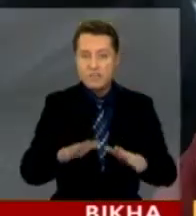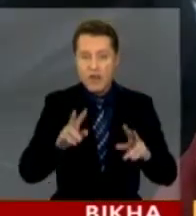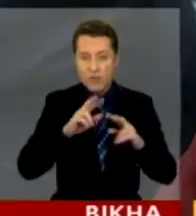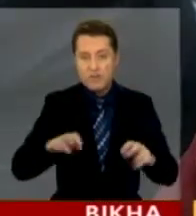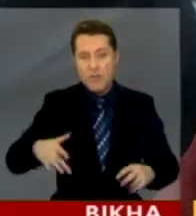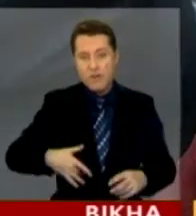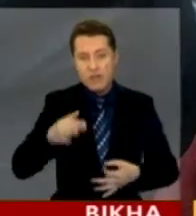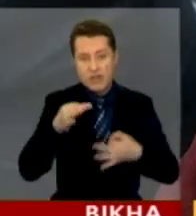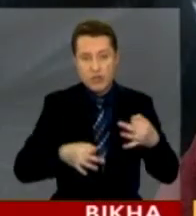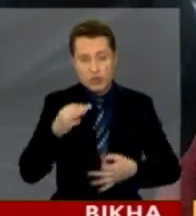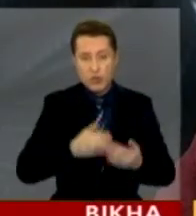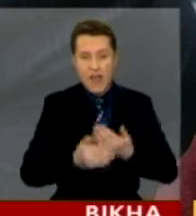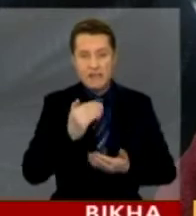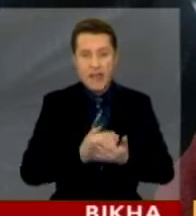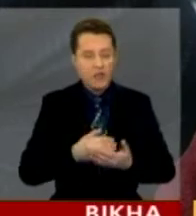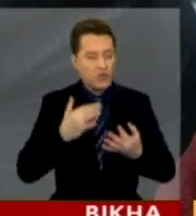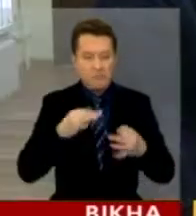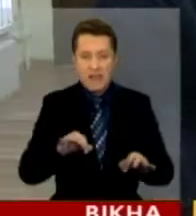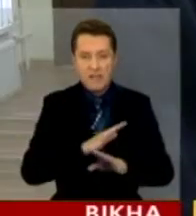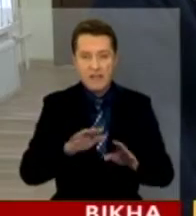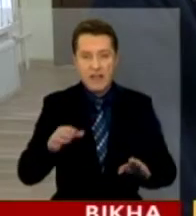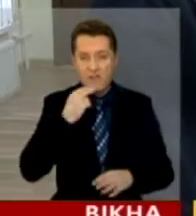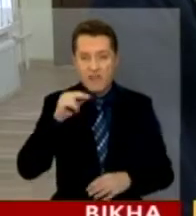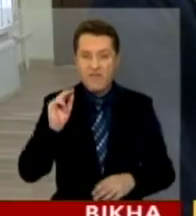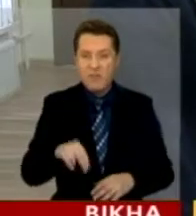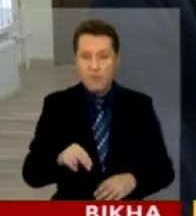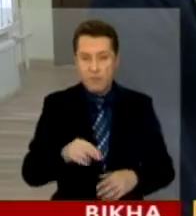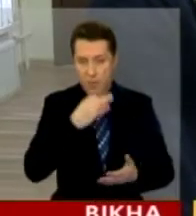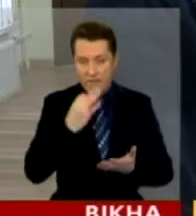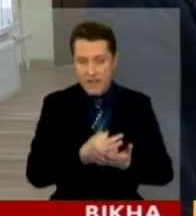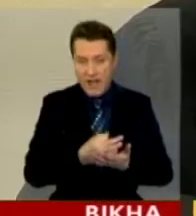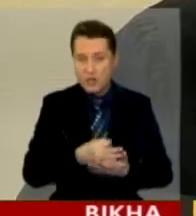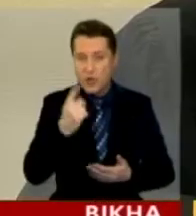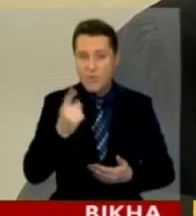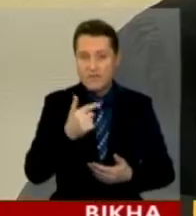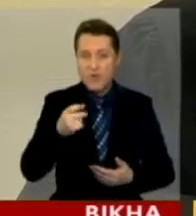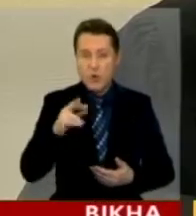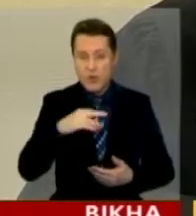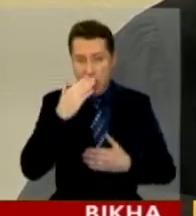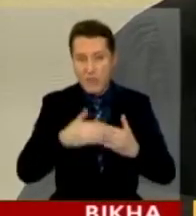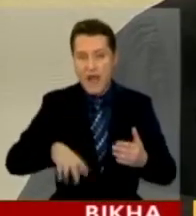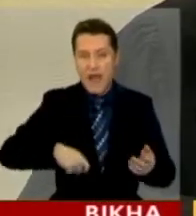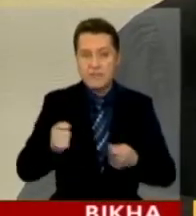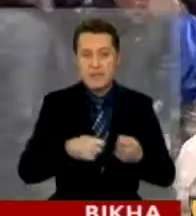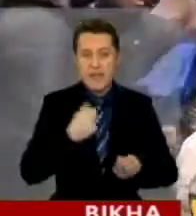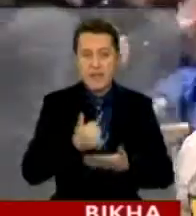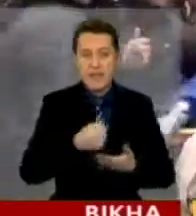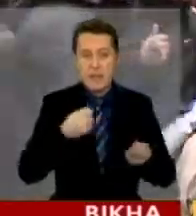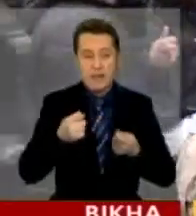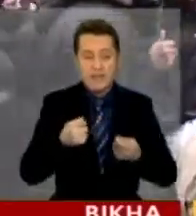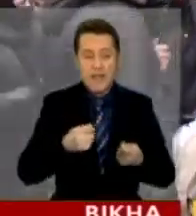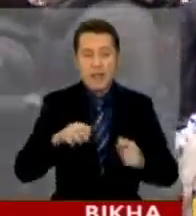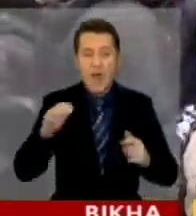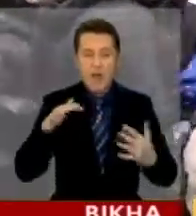розглядав Печерський суд та, зрештою, не звільнив його від карної відповідальності. І нагадаю, 1 грудня біля адміністрації президента сталися сутички